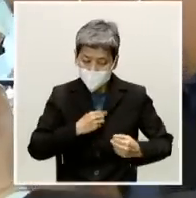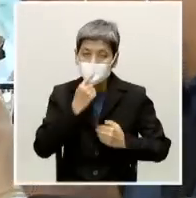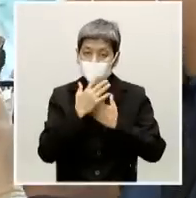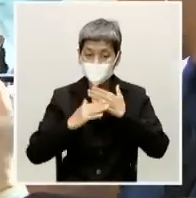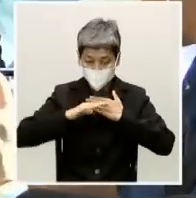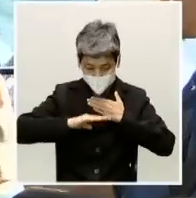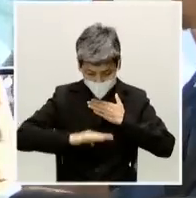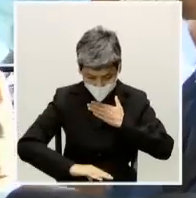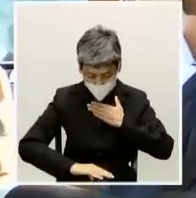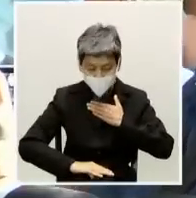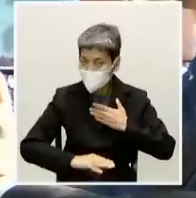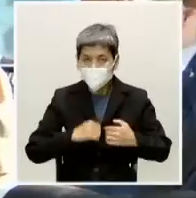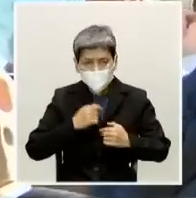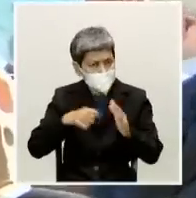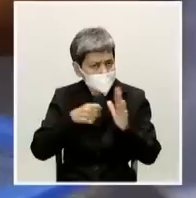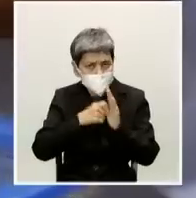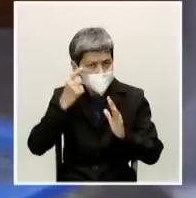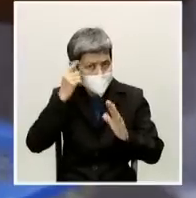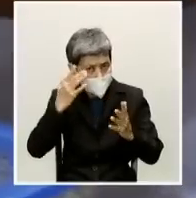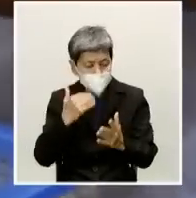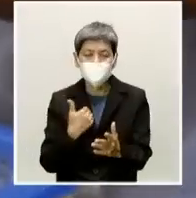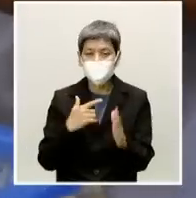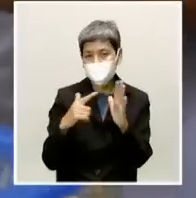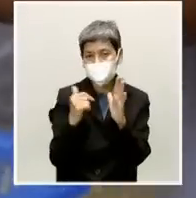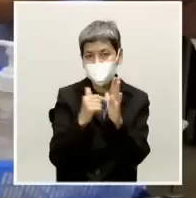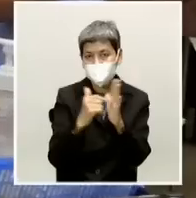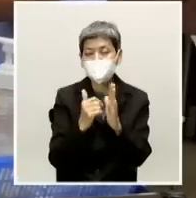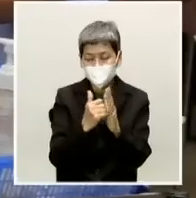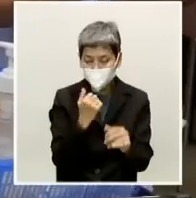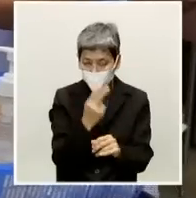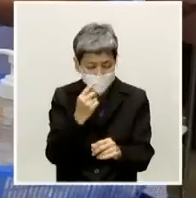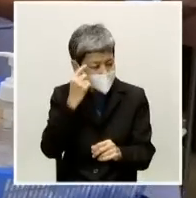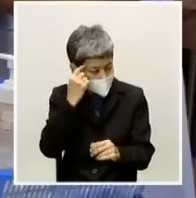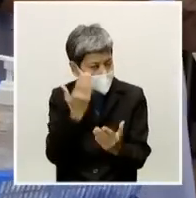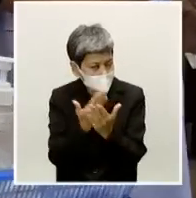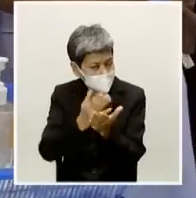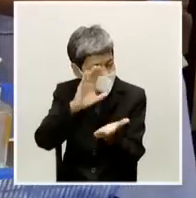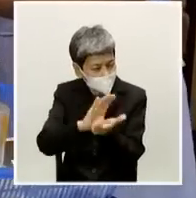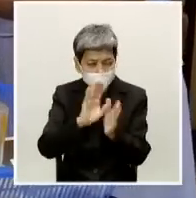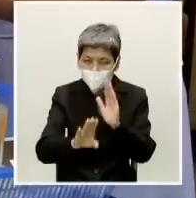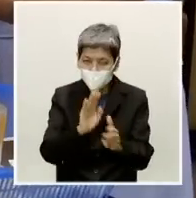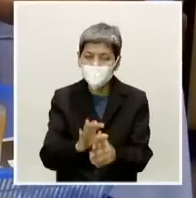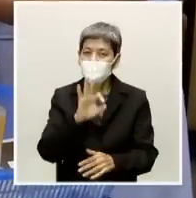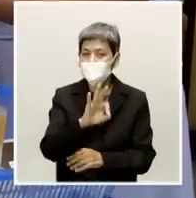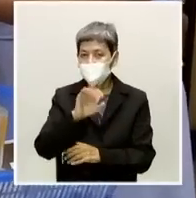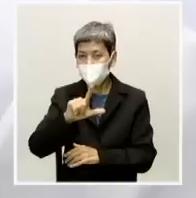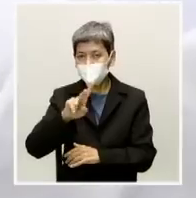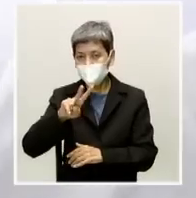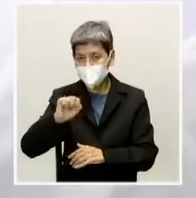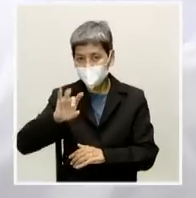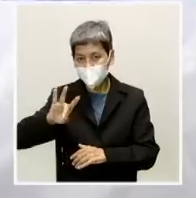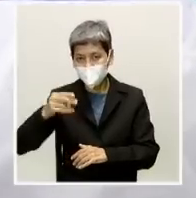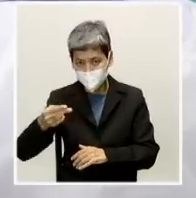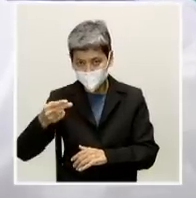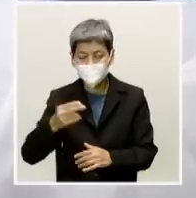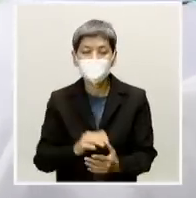ภาวะเกล็ดเลือดต่ำโดยไม่ทราบสาเหตุรวมถึงยาที่ใช้รักษาคาดว่าจะใช้งบประมาณราว 9,280,000